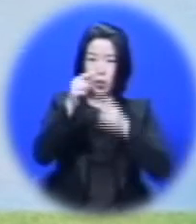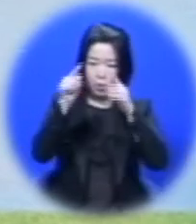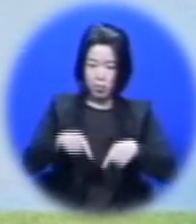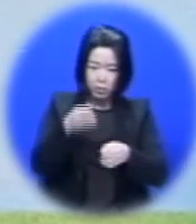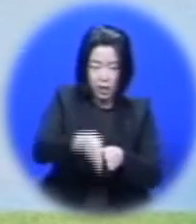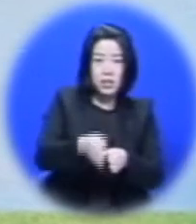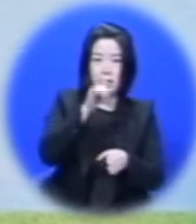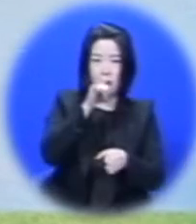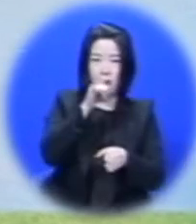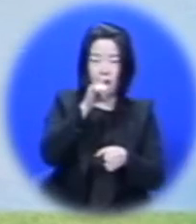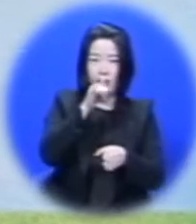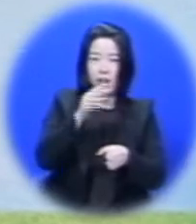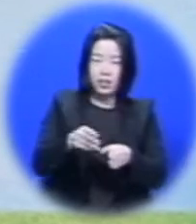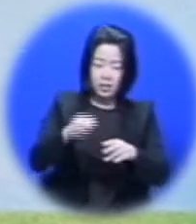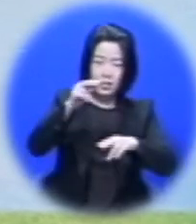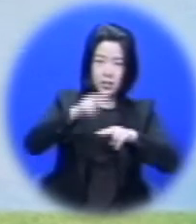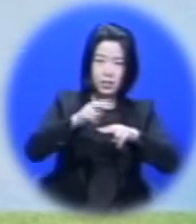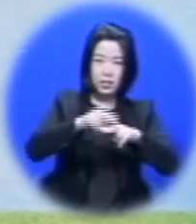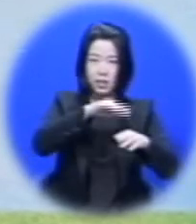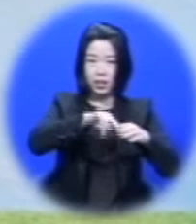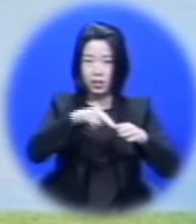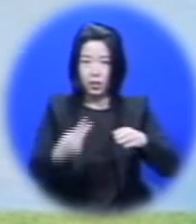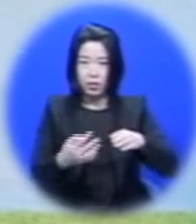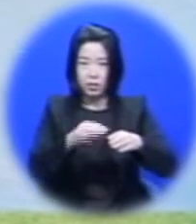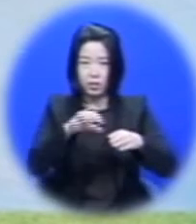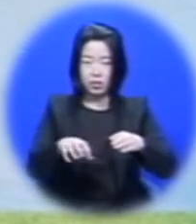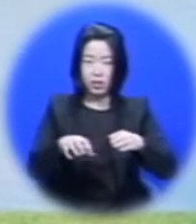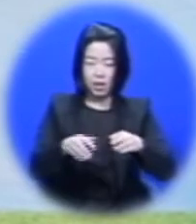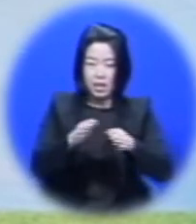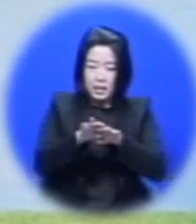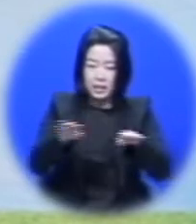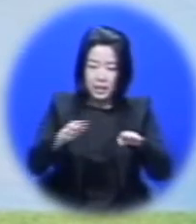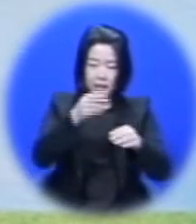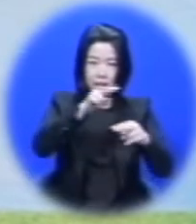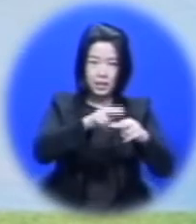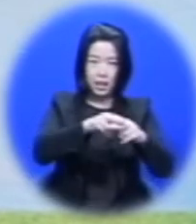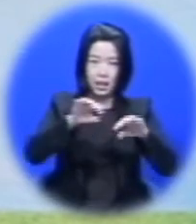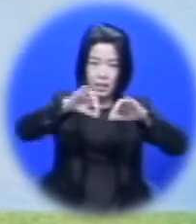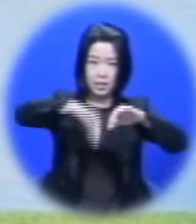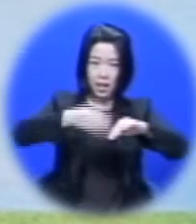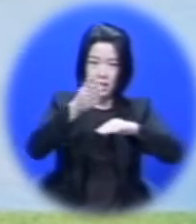그 회계 집사님이 그 의자를 탔는데 돈 봉투가 떨어졌는데 그만 의자 사이에 이렇게 끼어